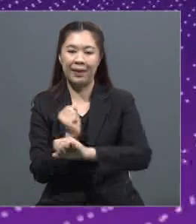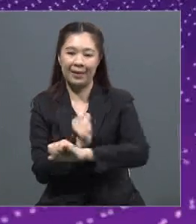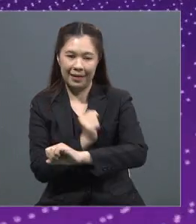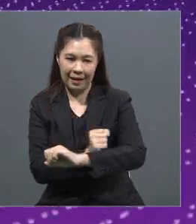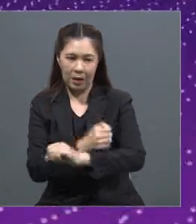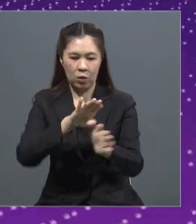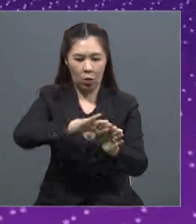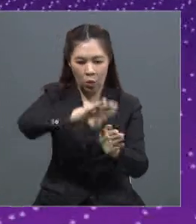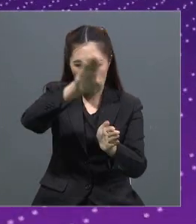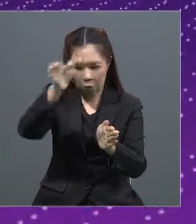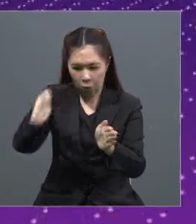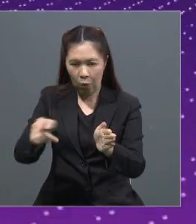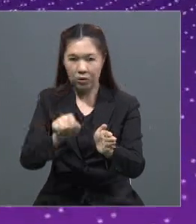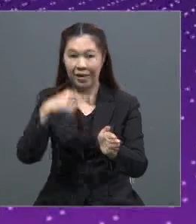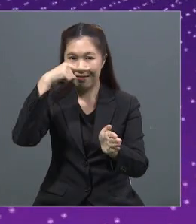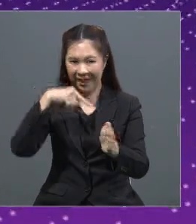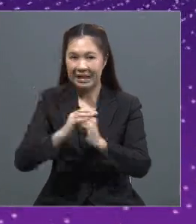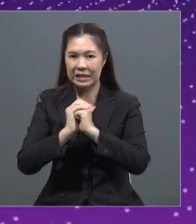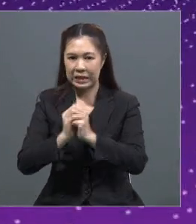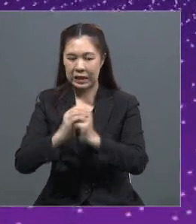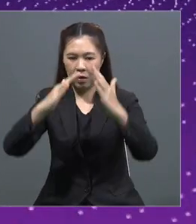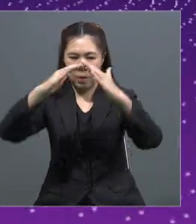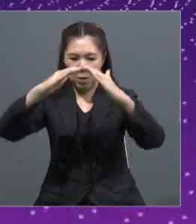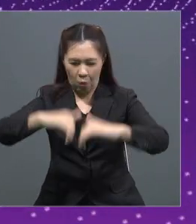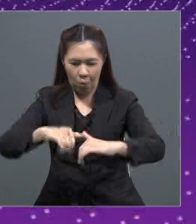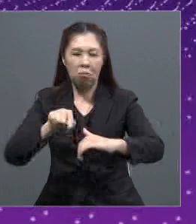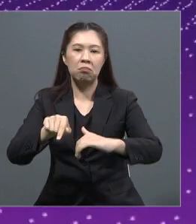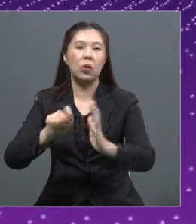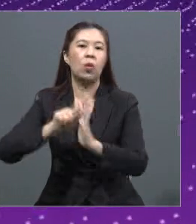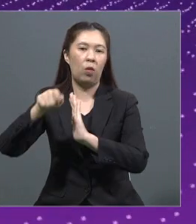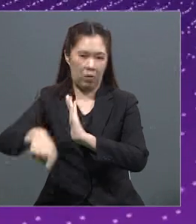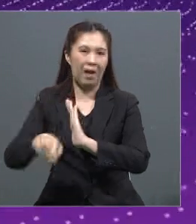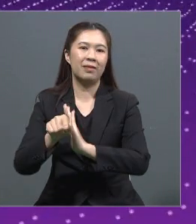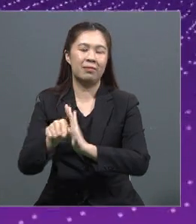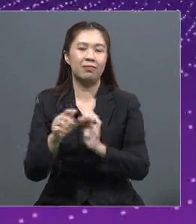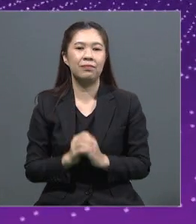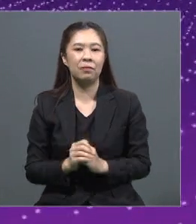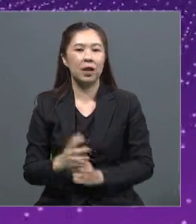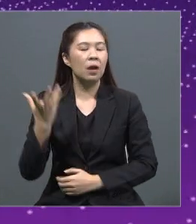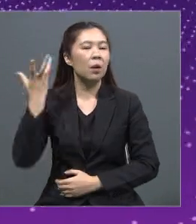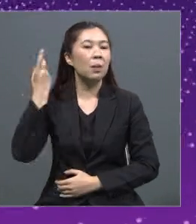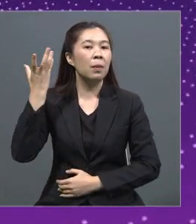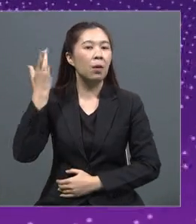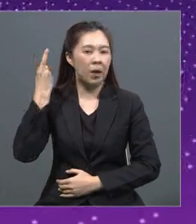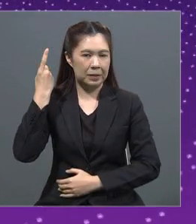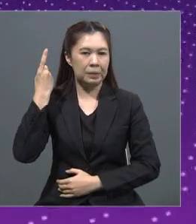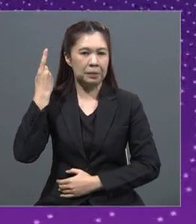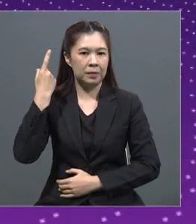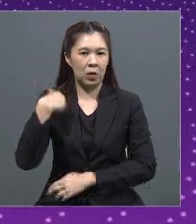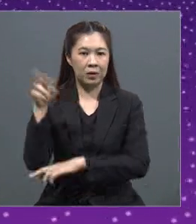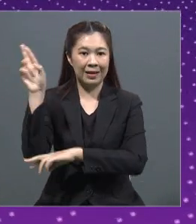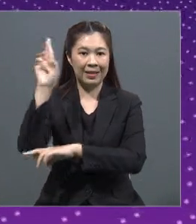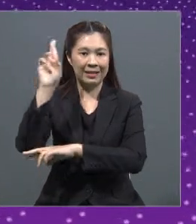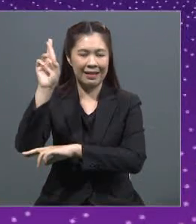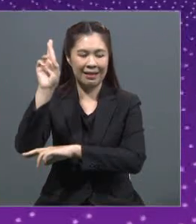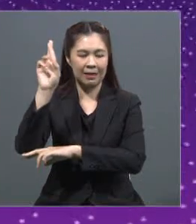ความเร็วสูงไทยจีนถล่มลงมาที่จังหวัดนครราชสีมานะครับหลังจากที่เมื่อวานนี้ในช่วงข่าวเที่ยงของเรา